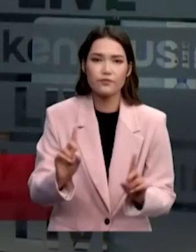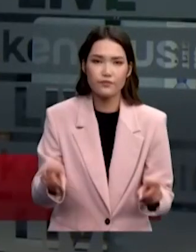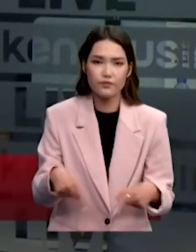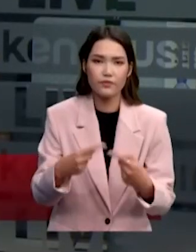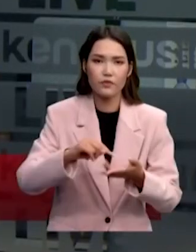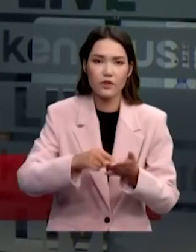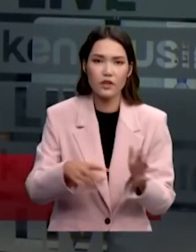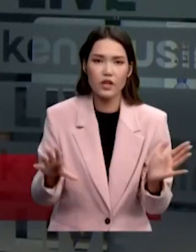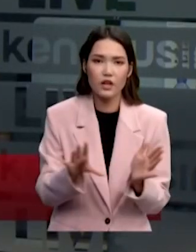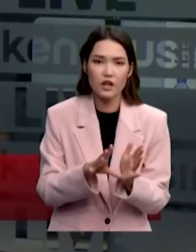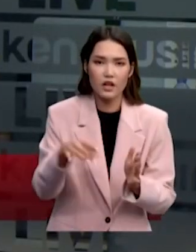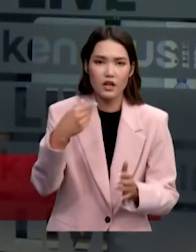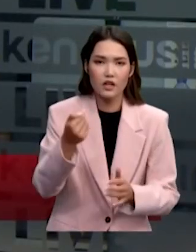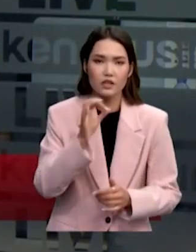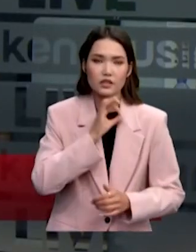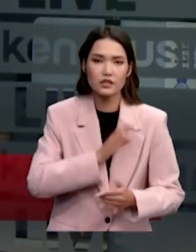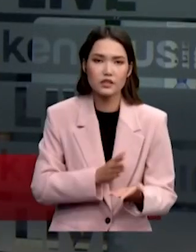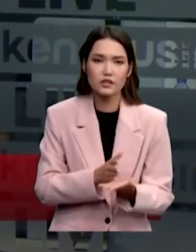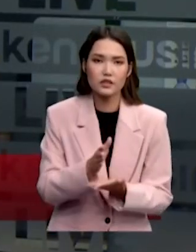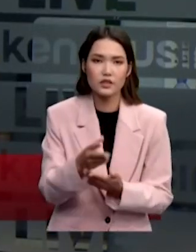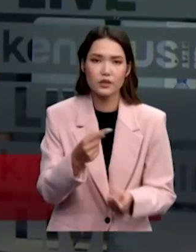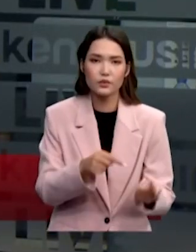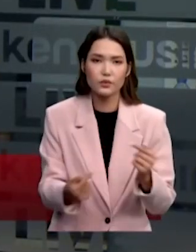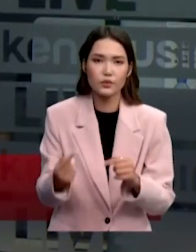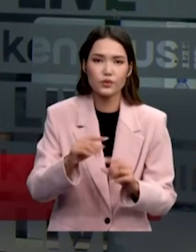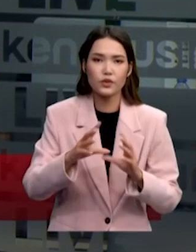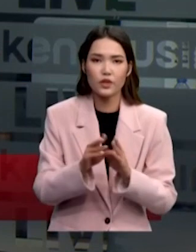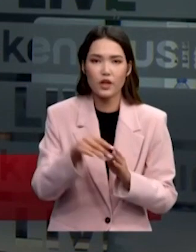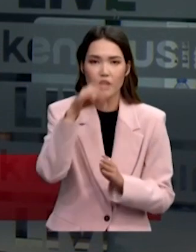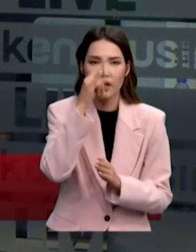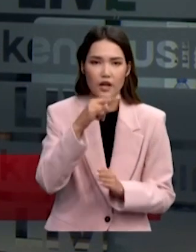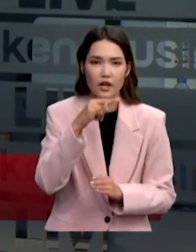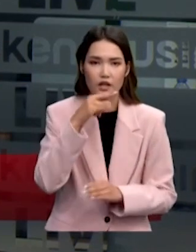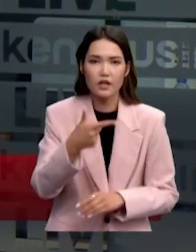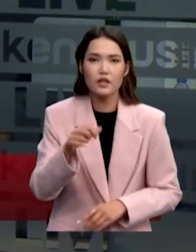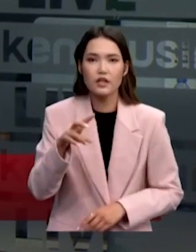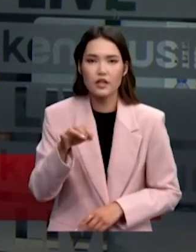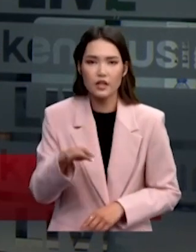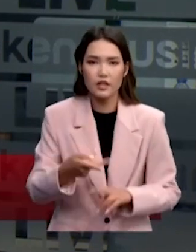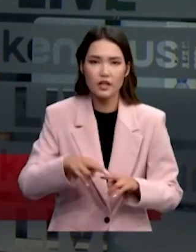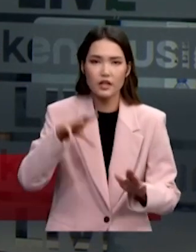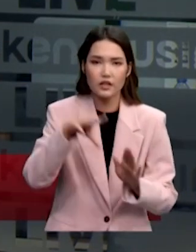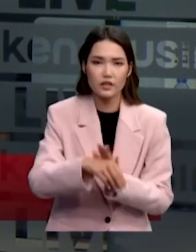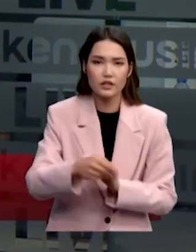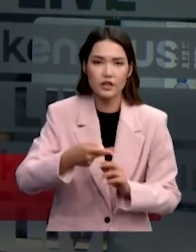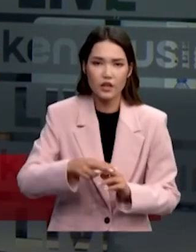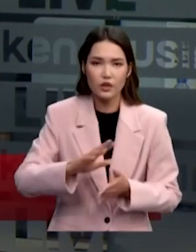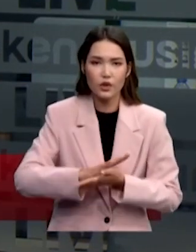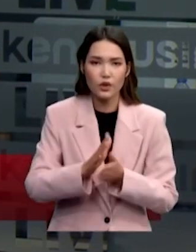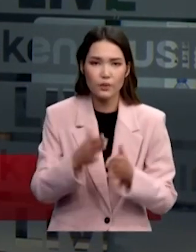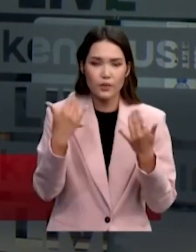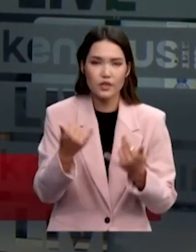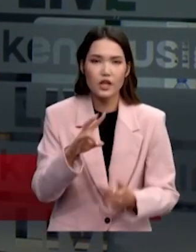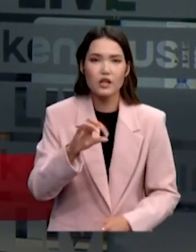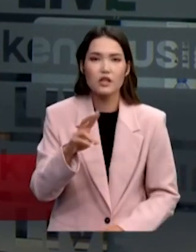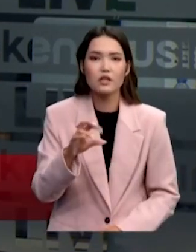Возобновляемые источники энергии – одно из перспективных направлений сотрудничества между Казахстаном и Германией. В том числе и по этому поводу сегодня